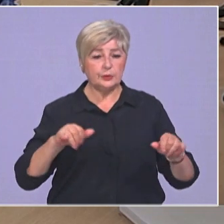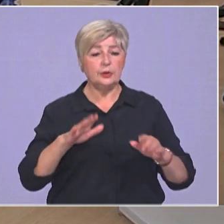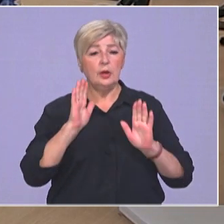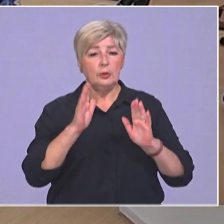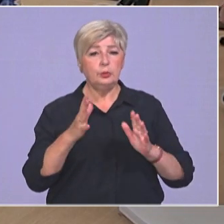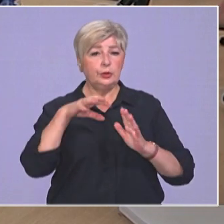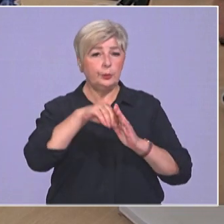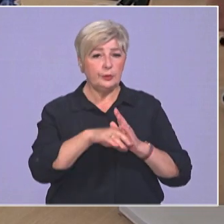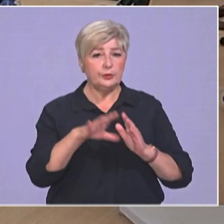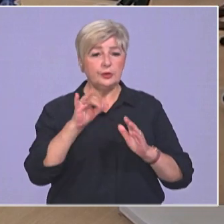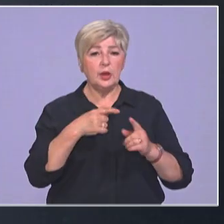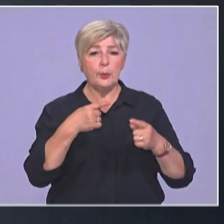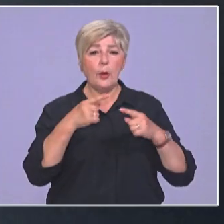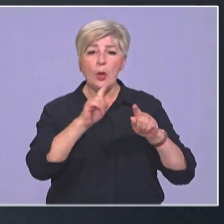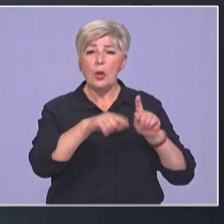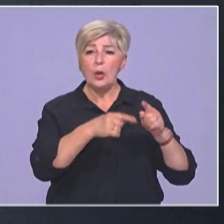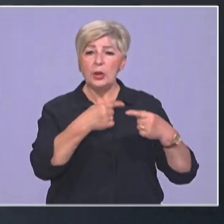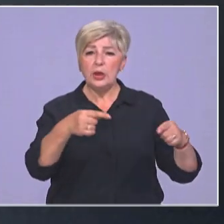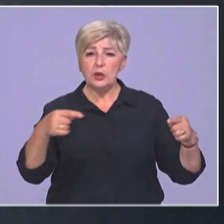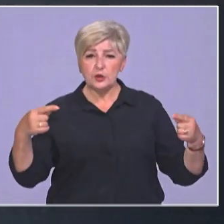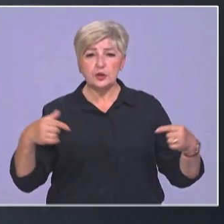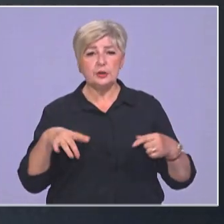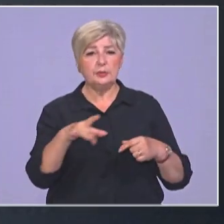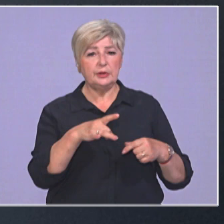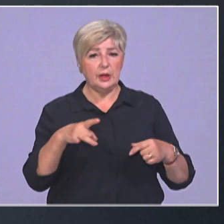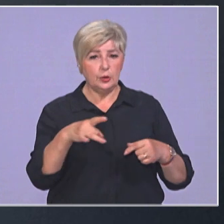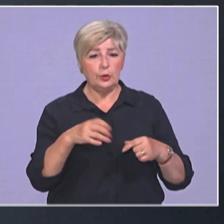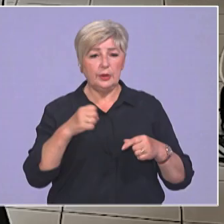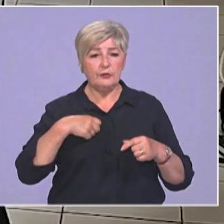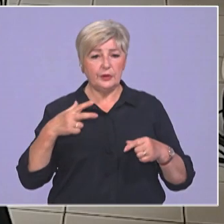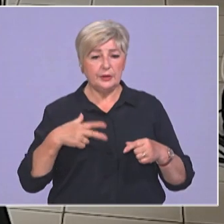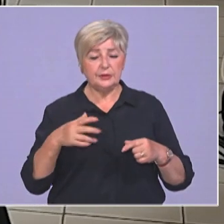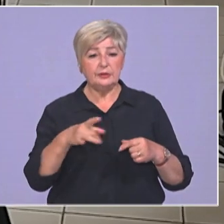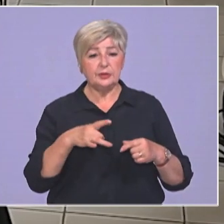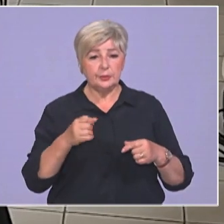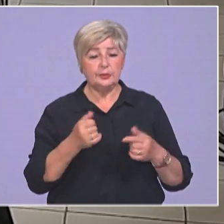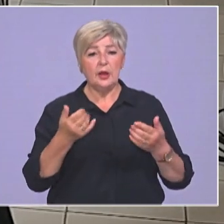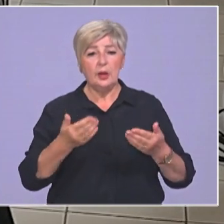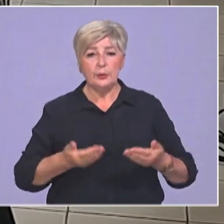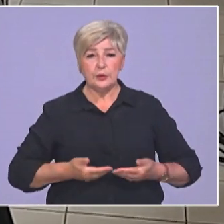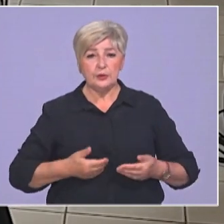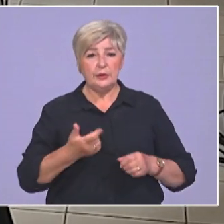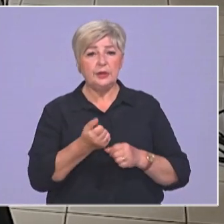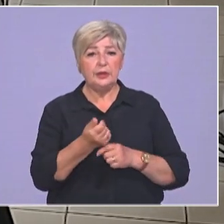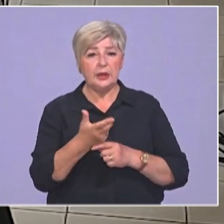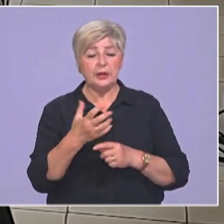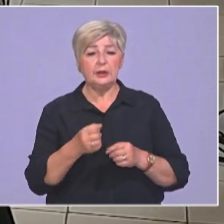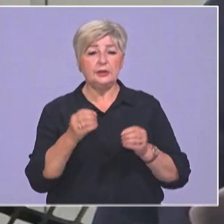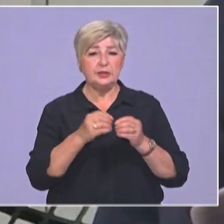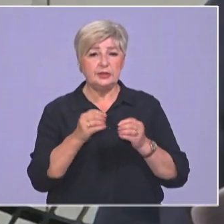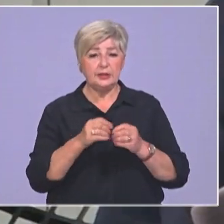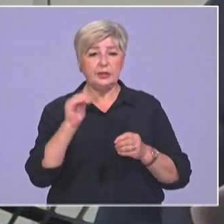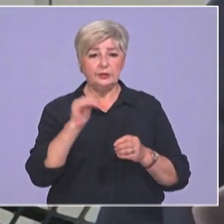буде впроваджено і по іншим регіонам Франції. Адже у республіці наразі проживає декілька десятків тисяч українських дітей